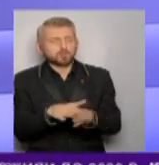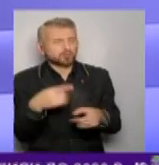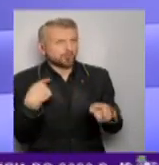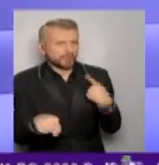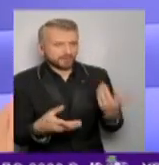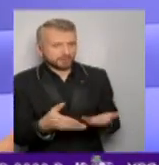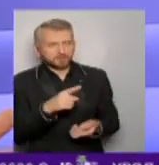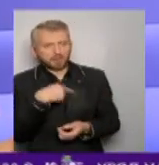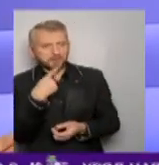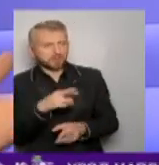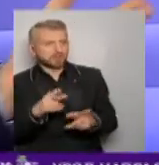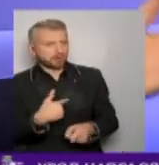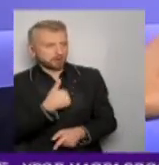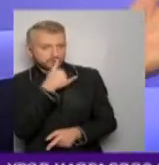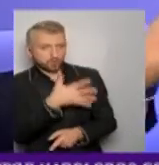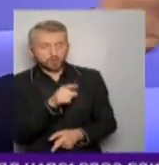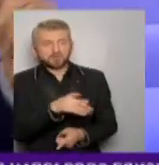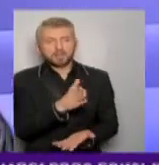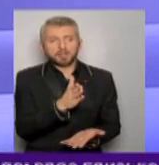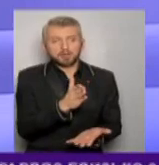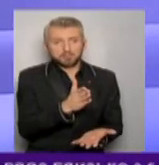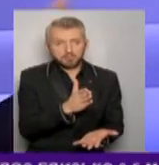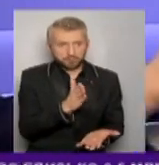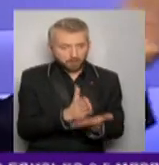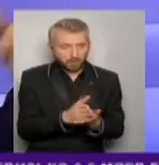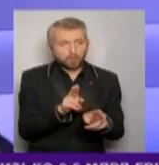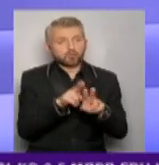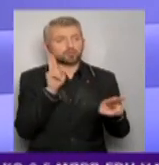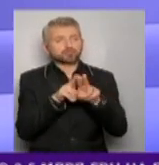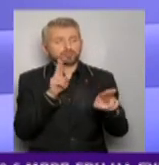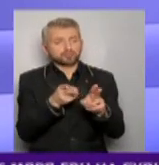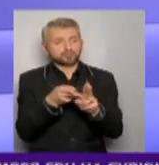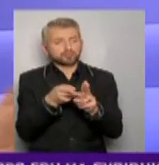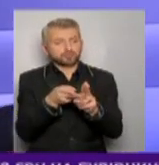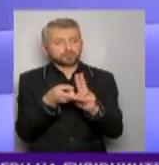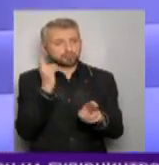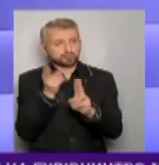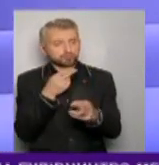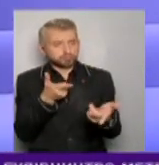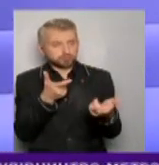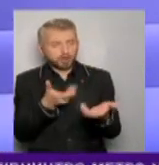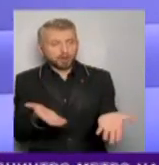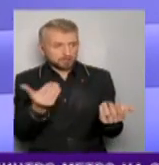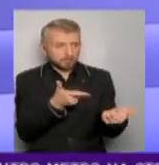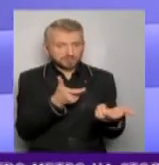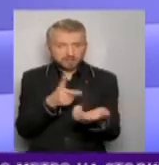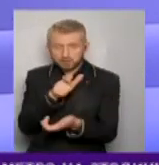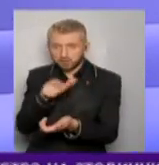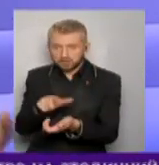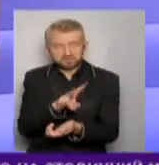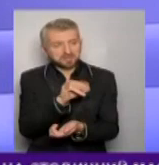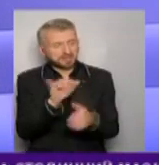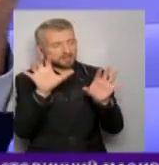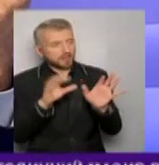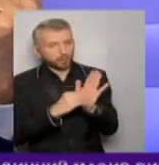речі. І кажете, як я не можу? Так ви маєте, наприклад, рушницю у своїй власності. То давайте стріляйте по людях. А ні, закон